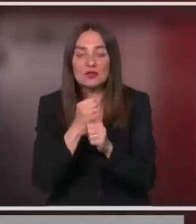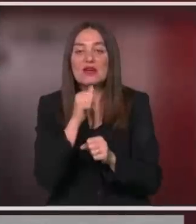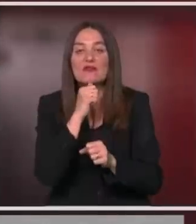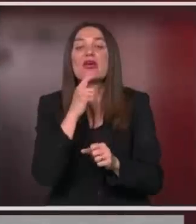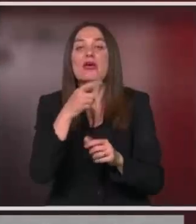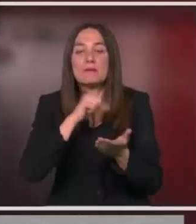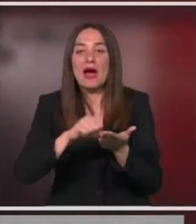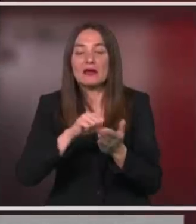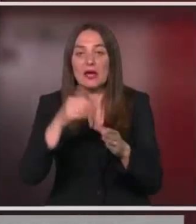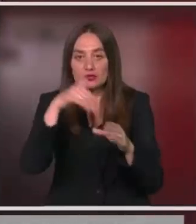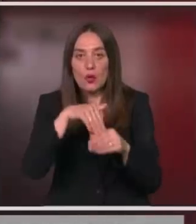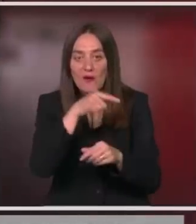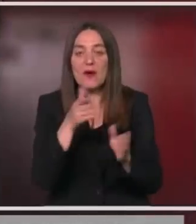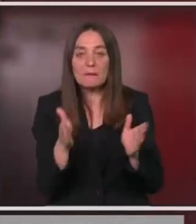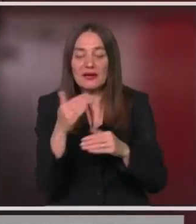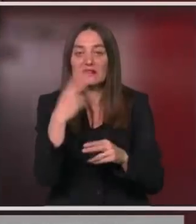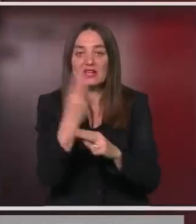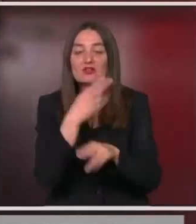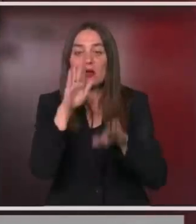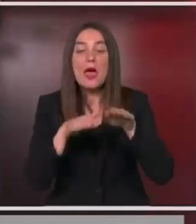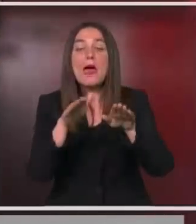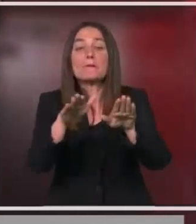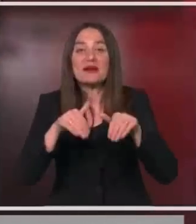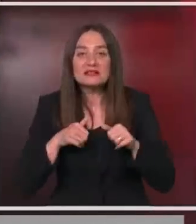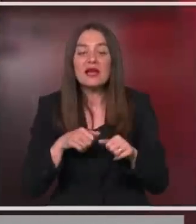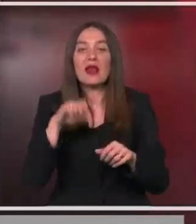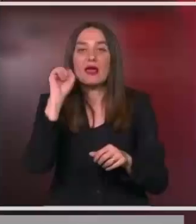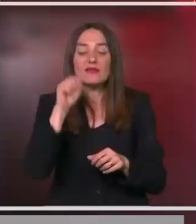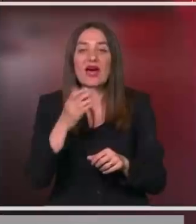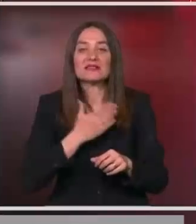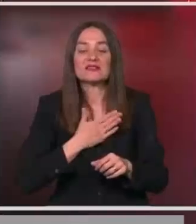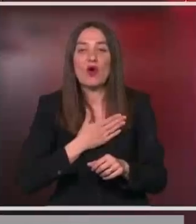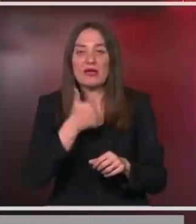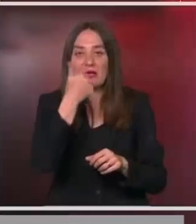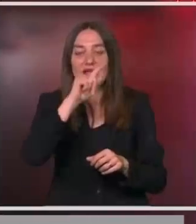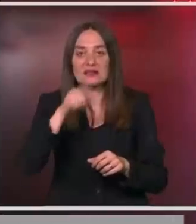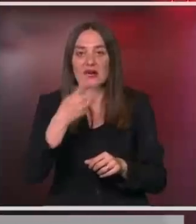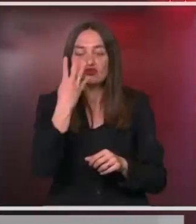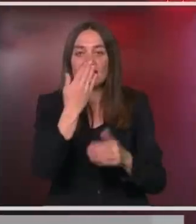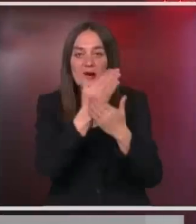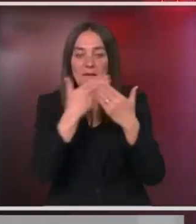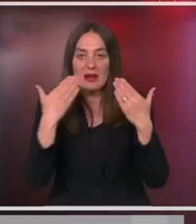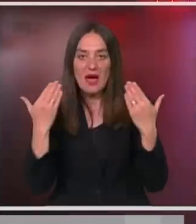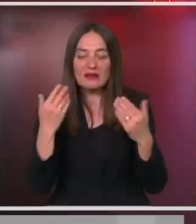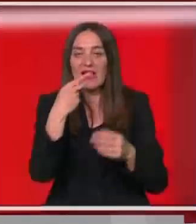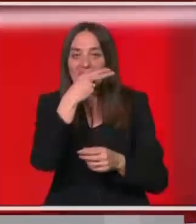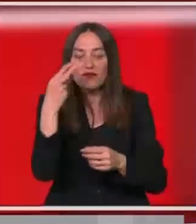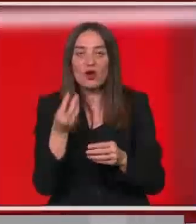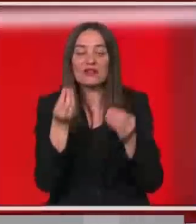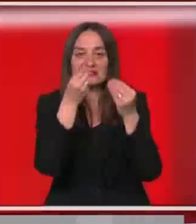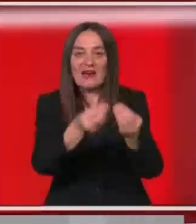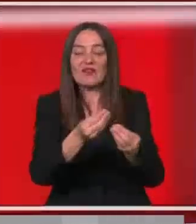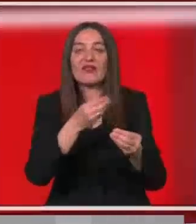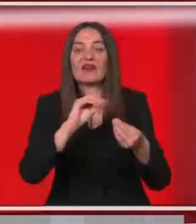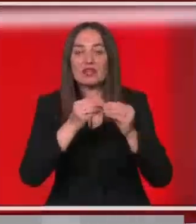banke suštinski u ovom paketu državnih mera pristale da svoje 1,4 milijarde evra stave na